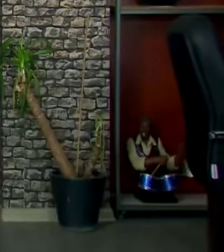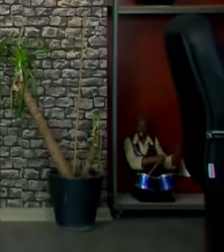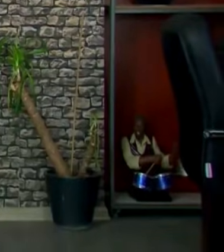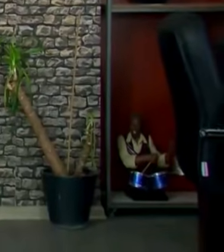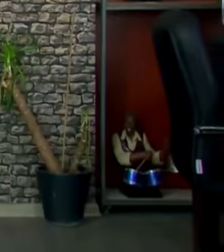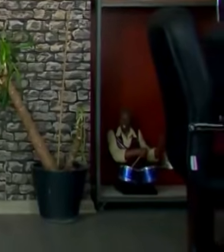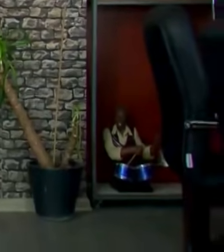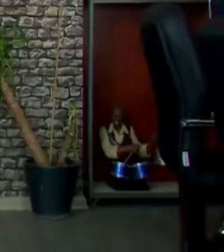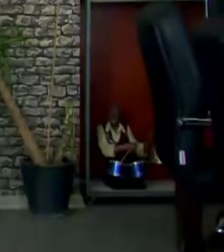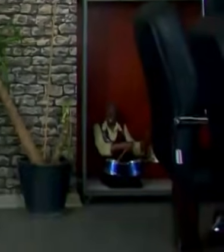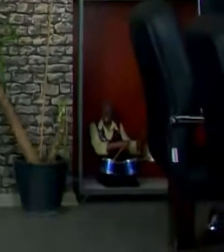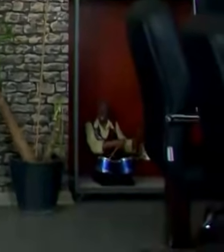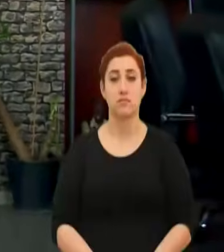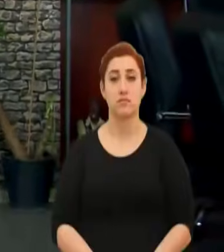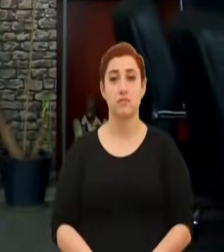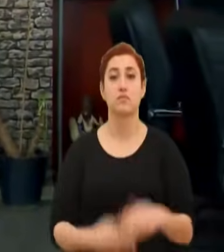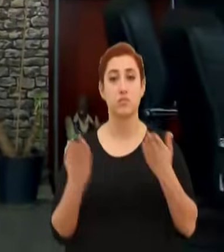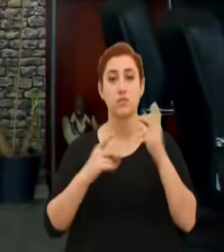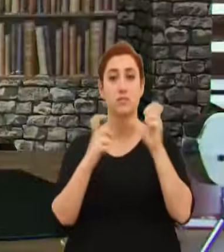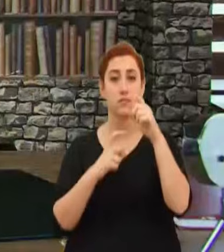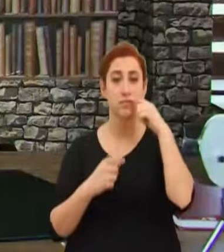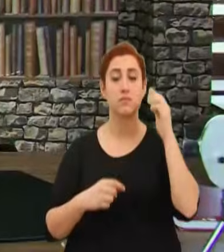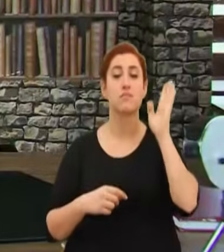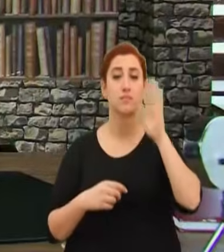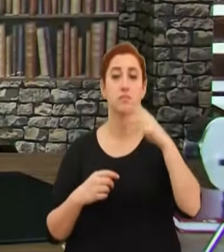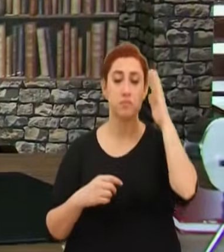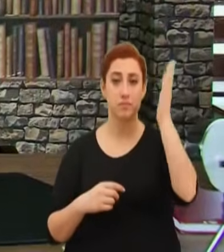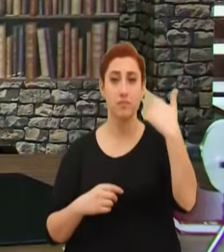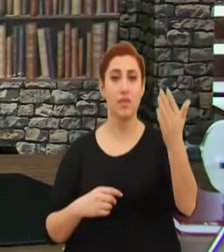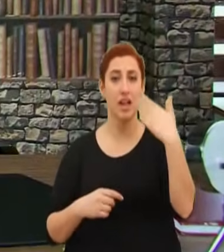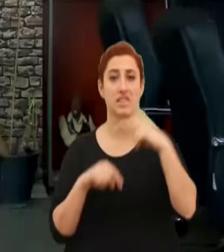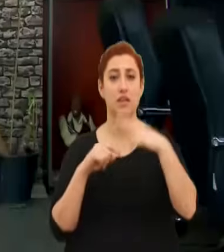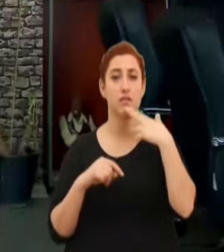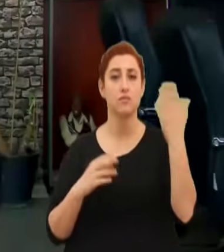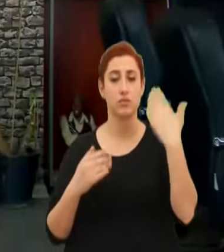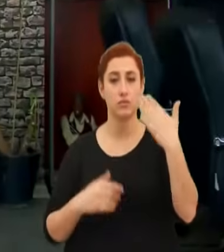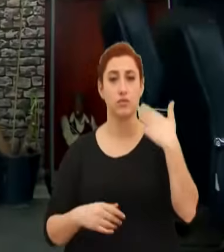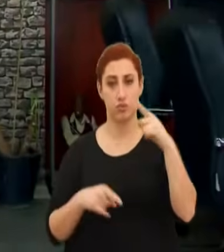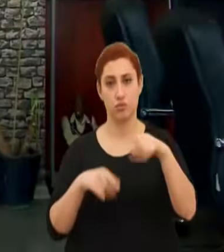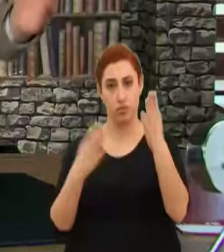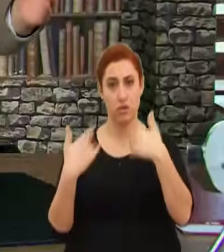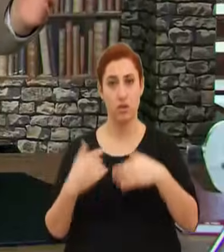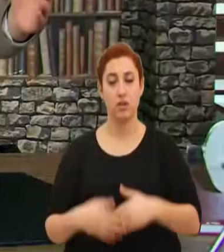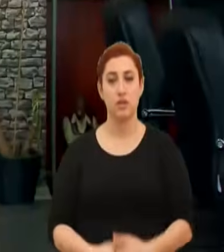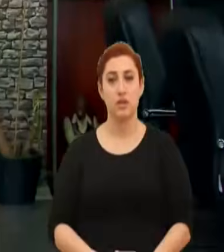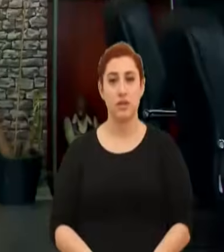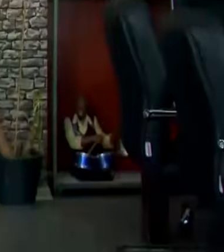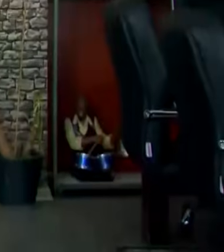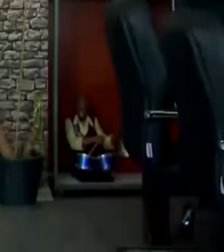Sarp'ın ofisi. Zehra kapıyı tıklatıp içeri girdi. Buyurun Sarp Bey. Ha buyurun buyurun. Buyurun Zehra Hanım buyurun. Buyurun şöyle buyurun. Şöyle